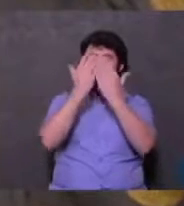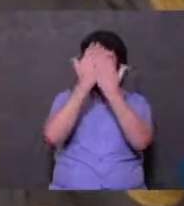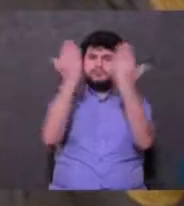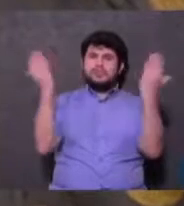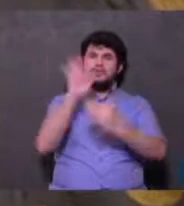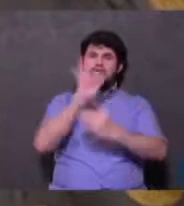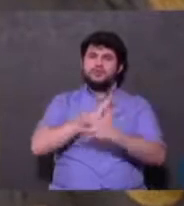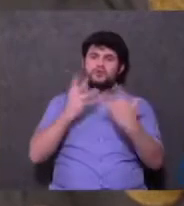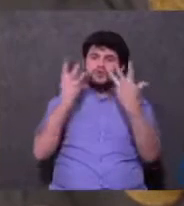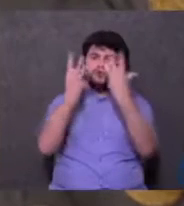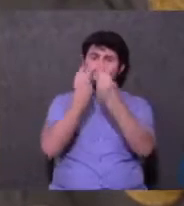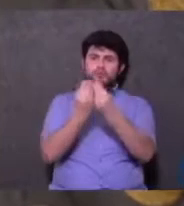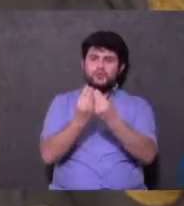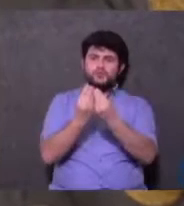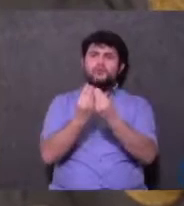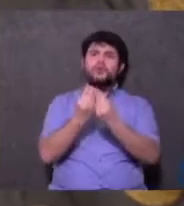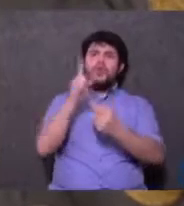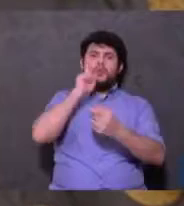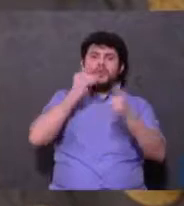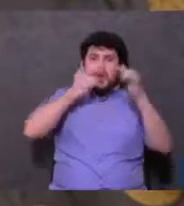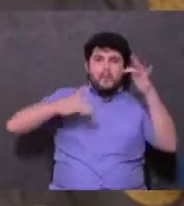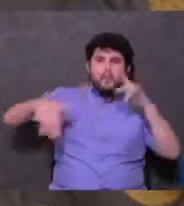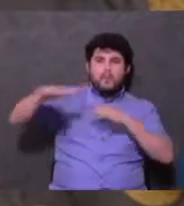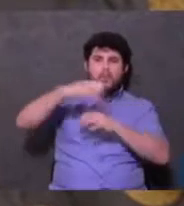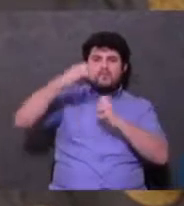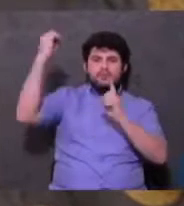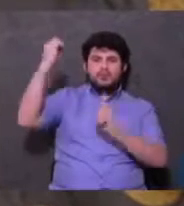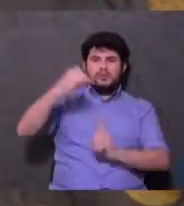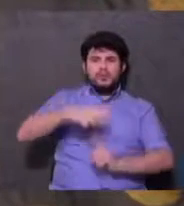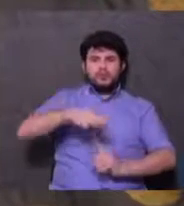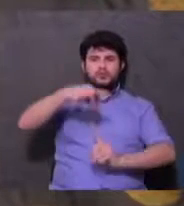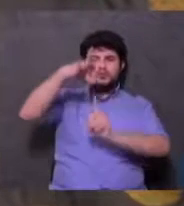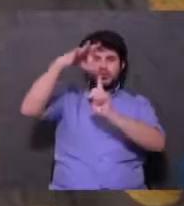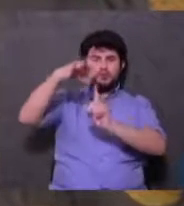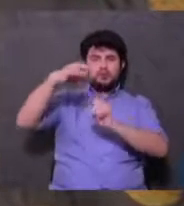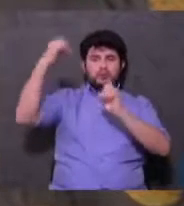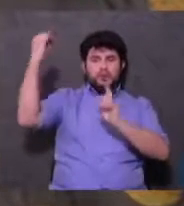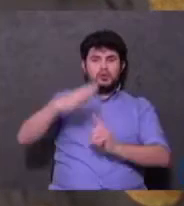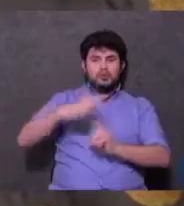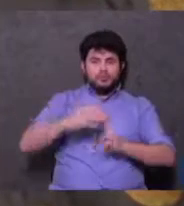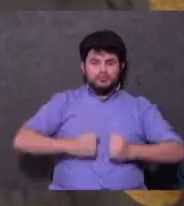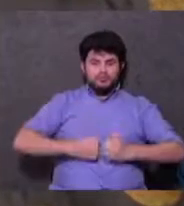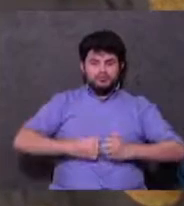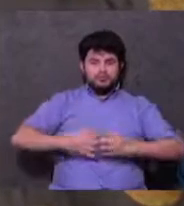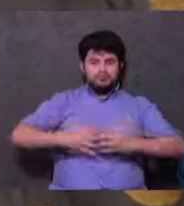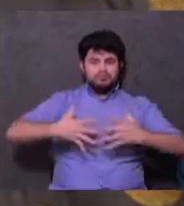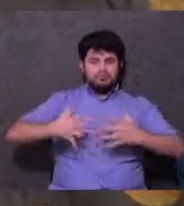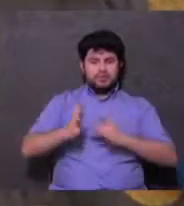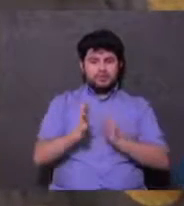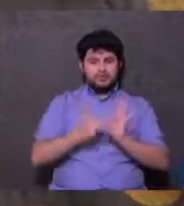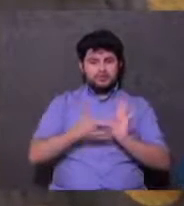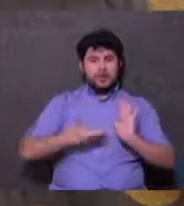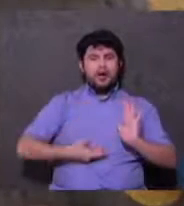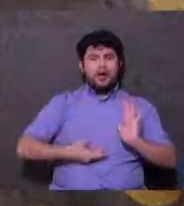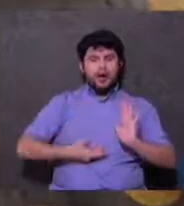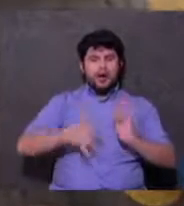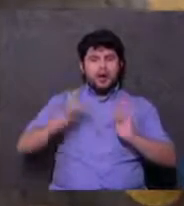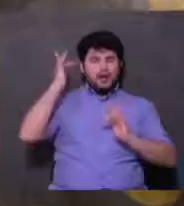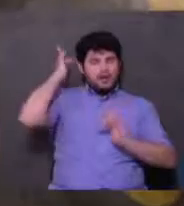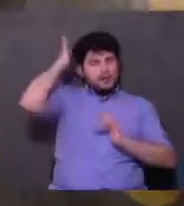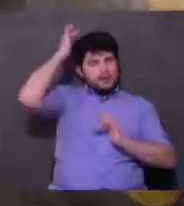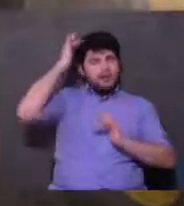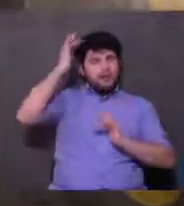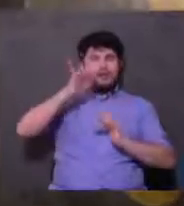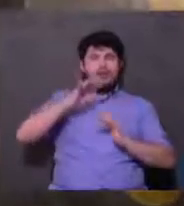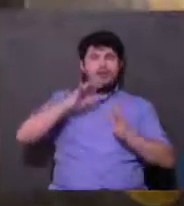Tobą, błogosławionaś Ty między niewiastami i błogosławiony owoc żywota Twojego, Jezus. Santa Maria, Mãe